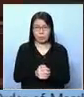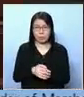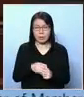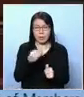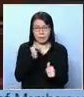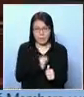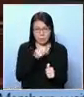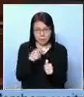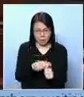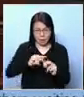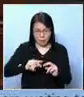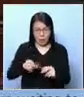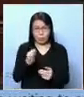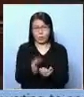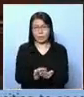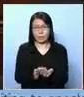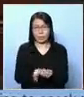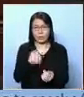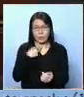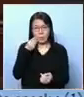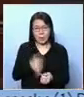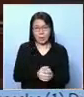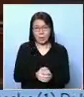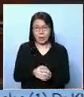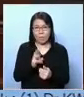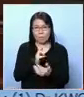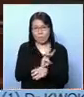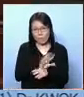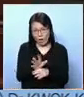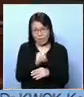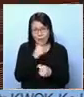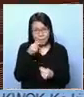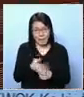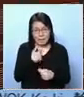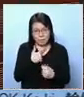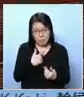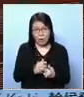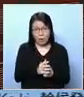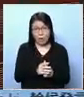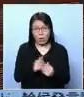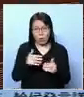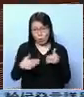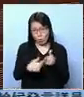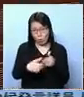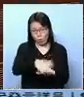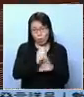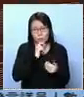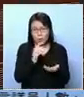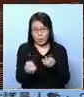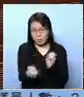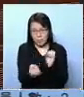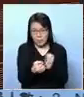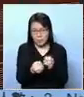嘅地方嚟㗎嘛，你使唔使要俾埋 WiFi 佢呀，與外面接觸啊，有呢一個溝通